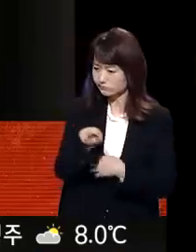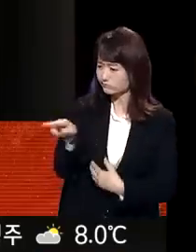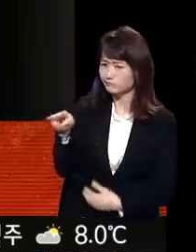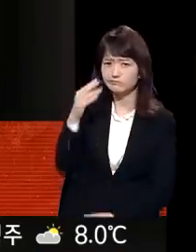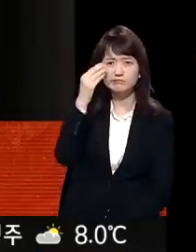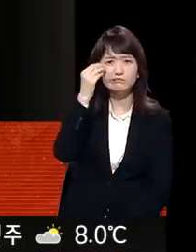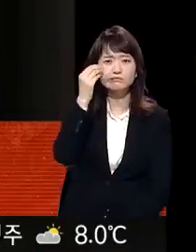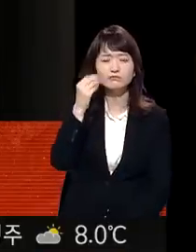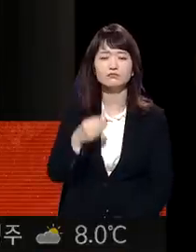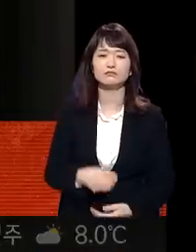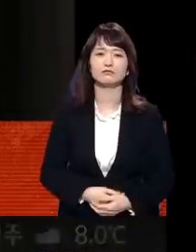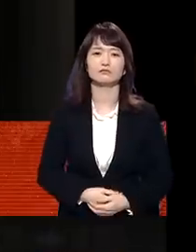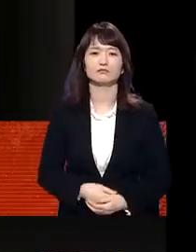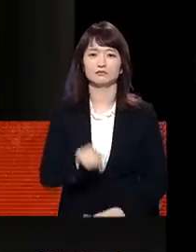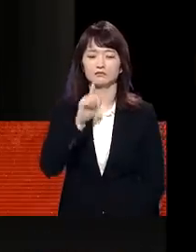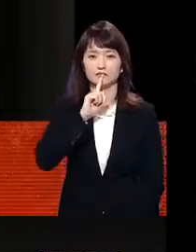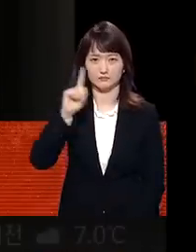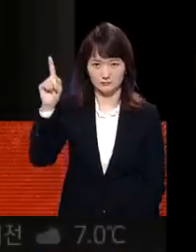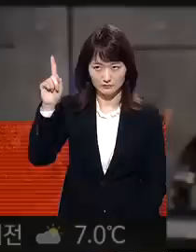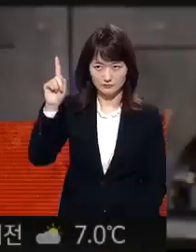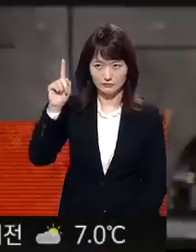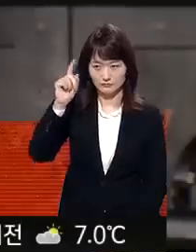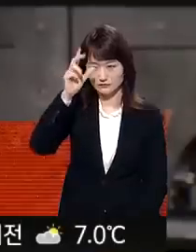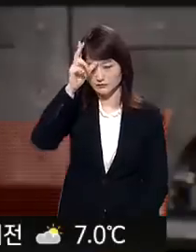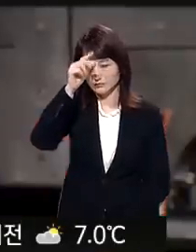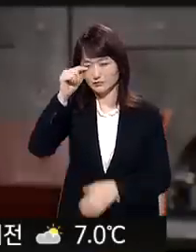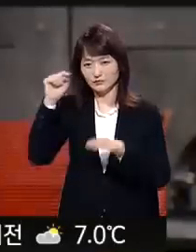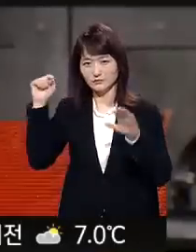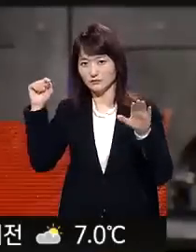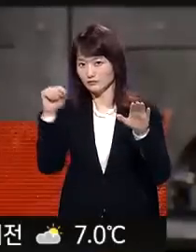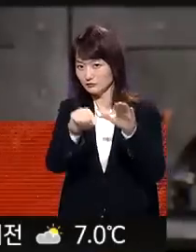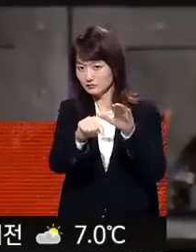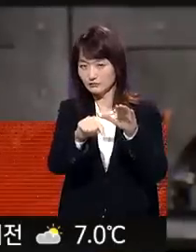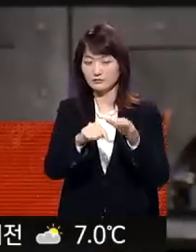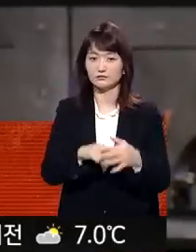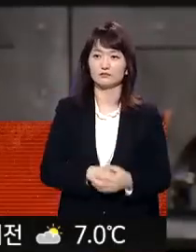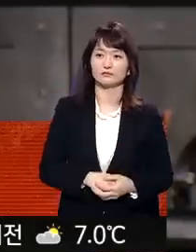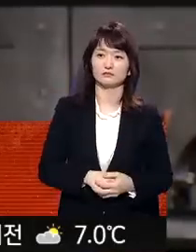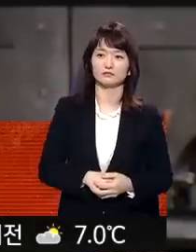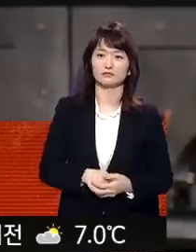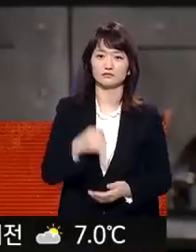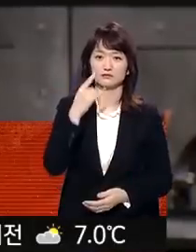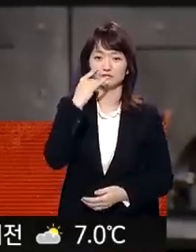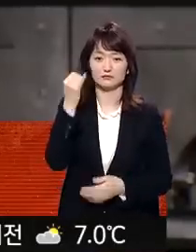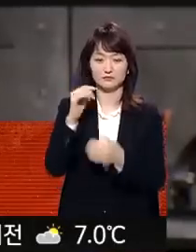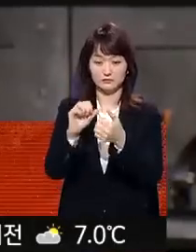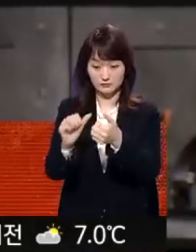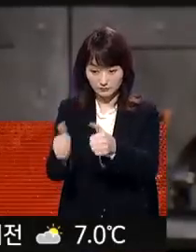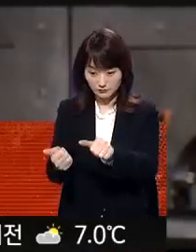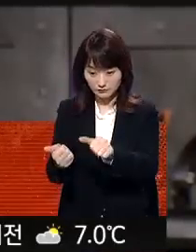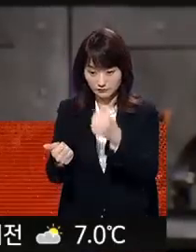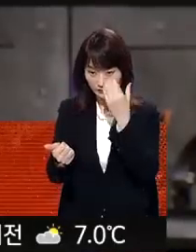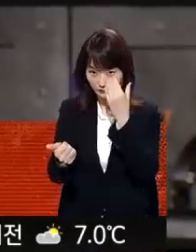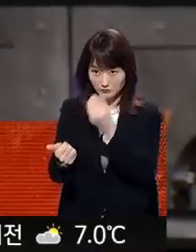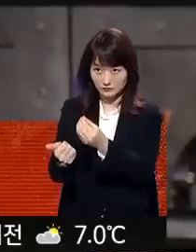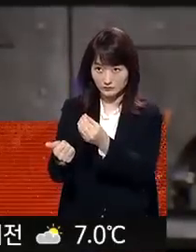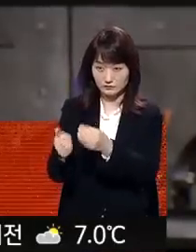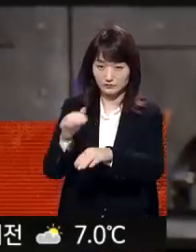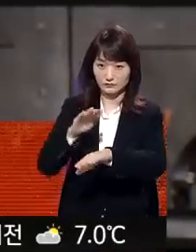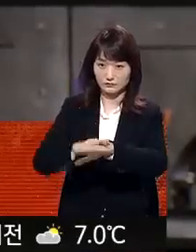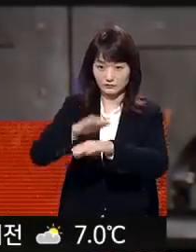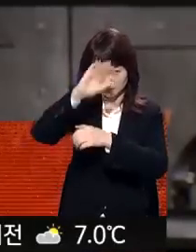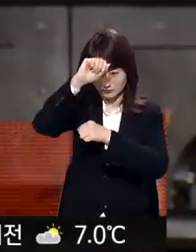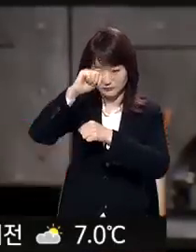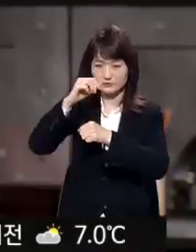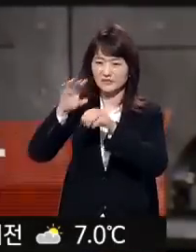많았다면서요? 그렇습니다. 신고를 받고 경찰관이 현장에 갔더니 현장에서 그 모친이 사망해 있었는데 손과 발은 테이프로